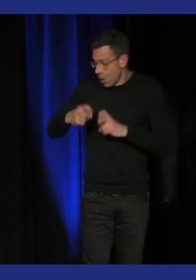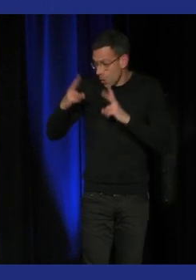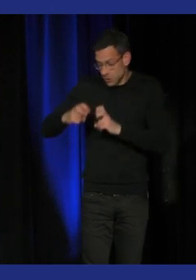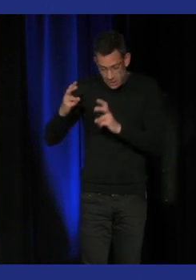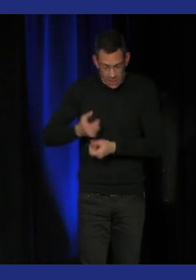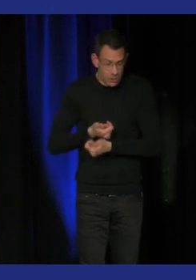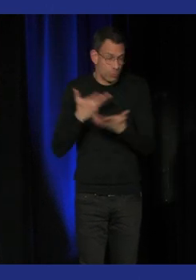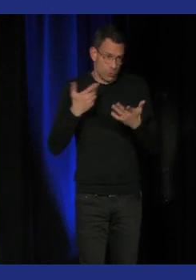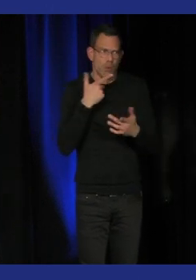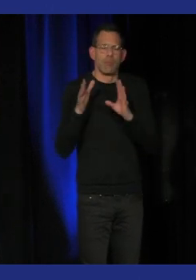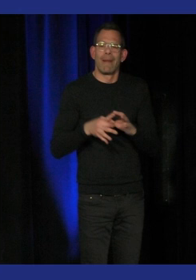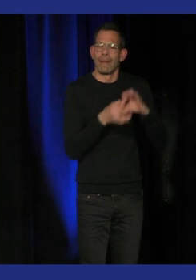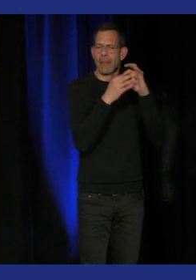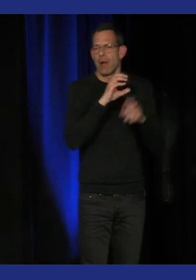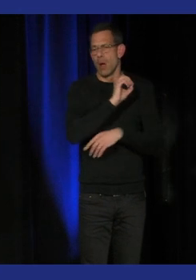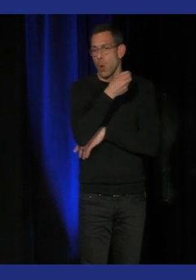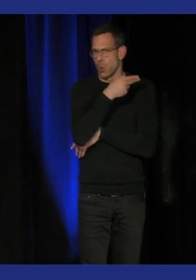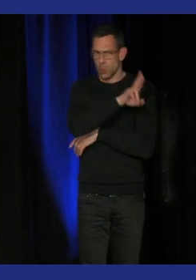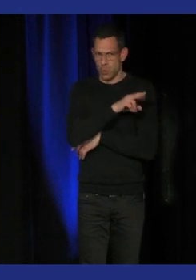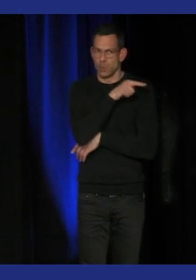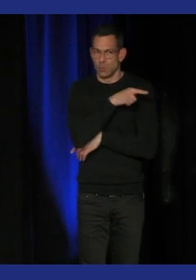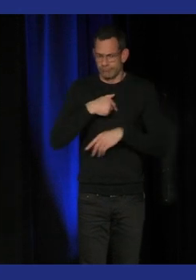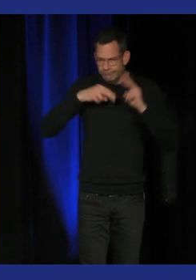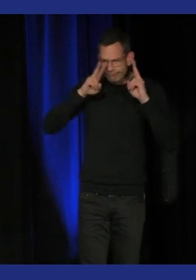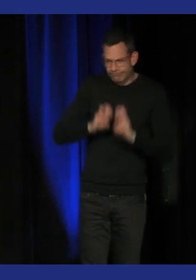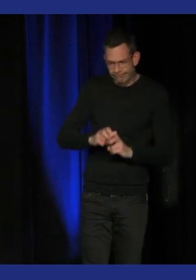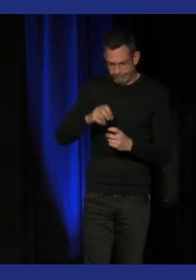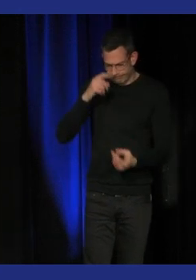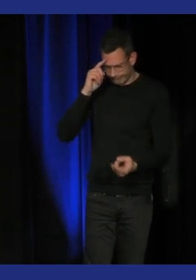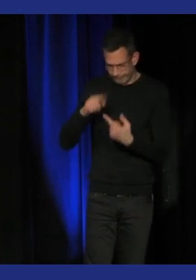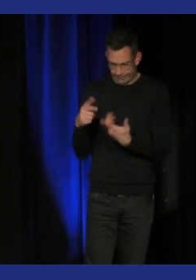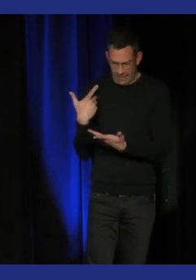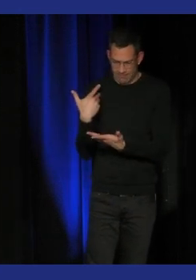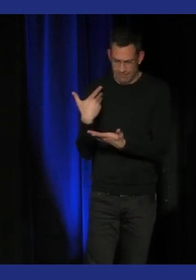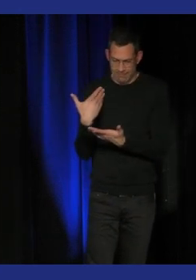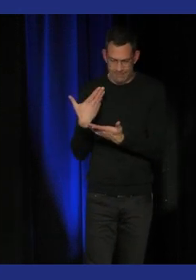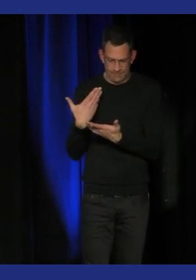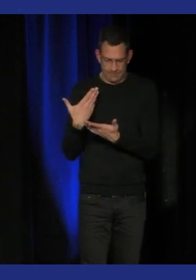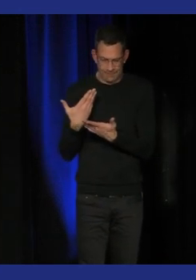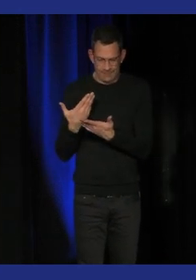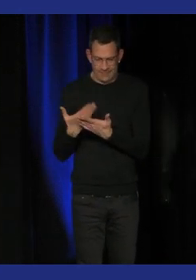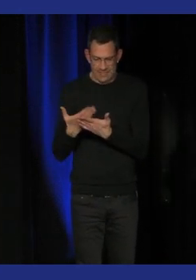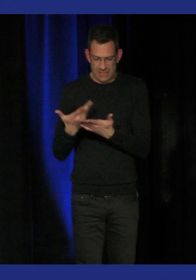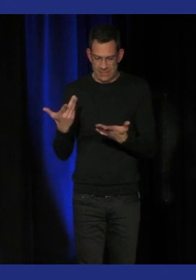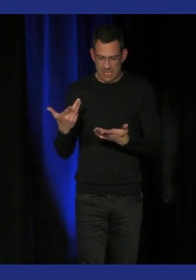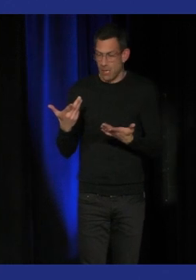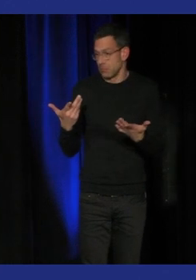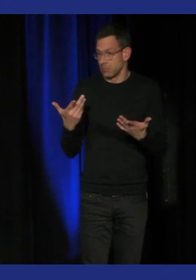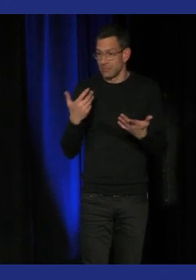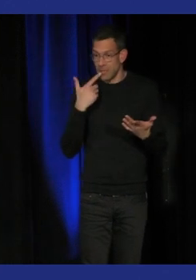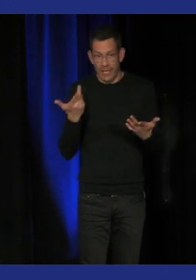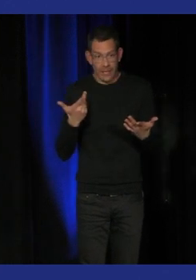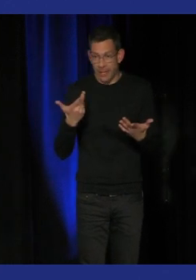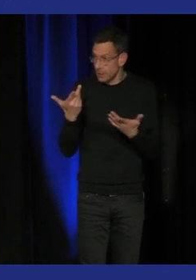l'ONU qui s'intéressent aux questions des institutionnalisations, que la précarité était la première cause d'envoi